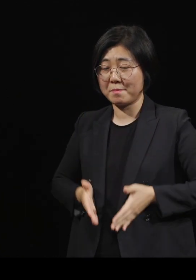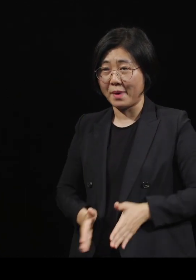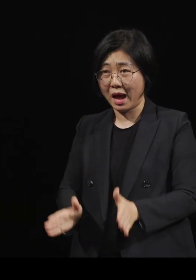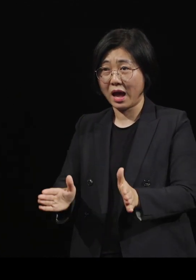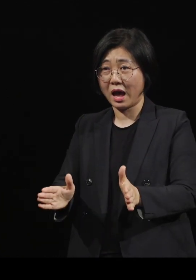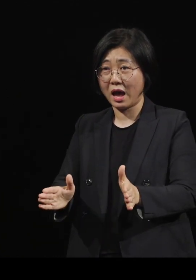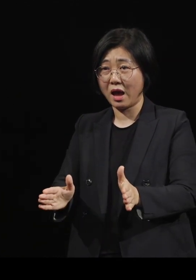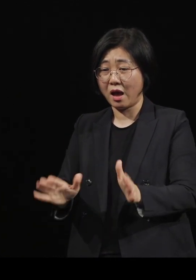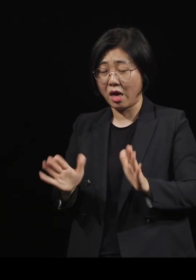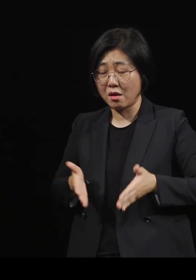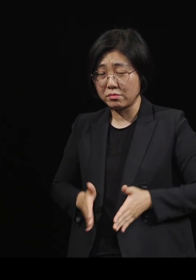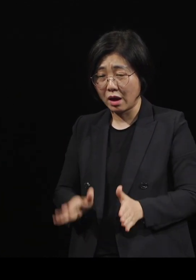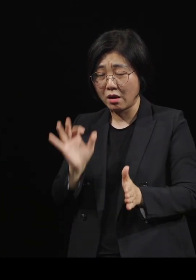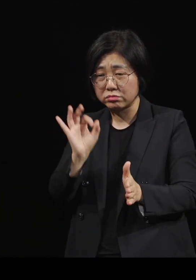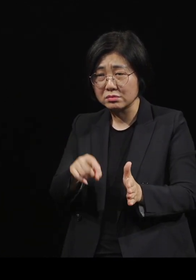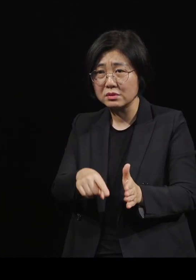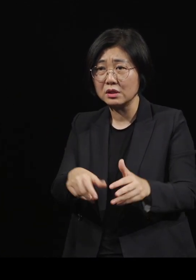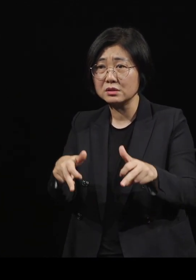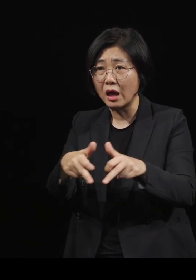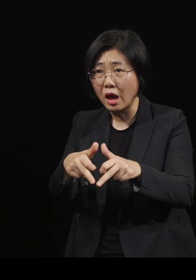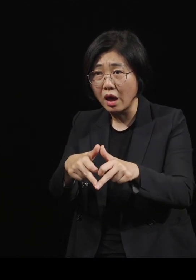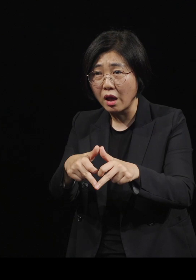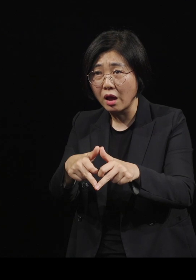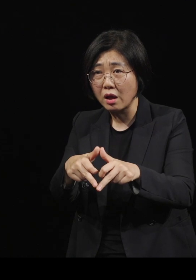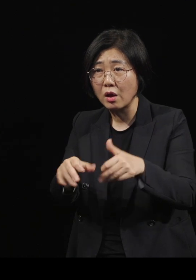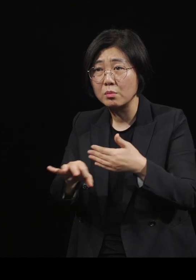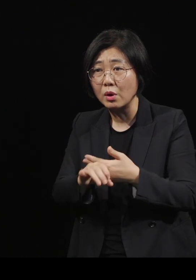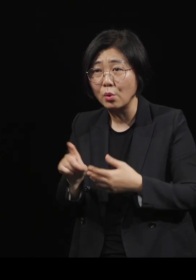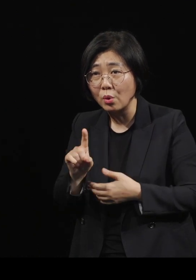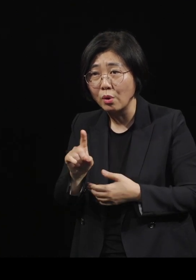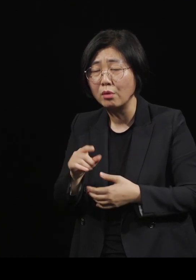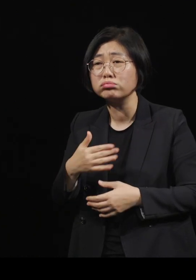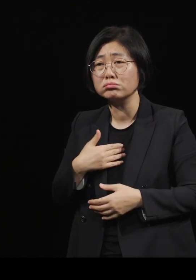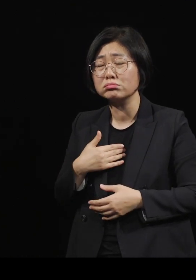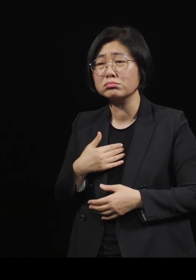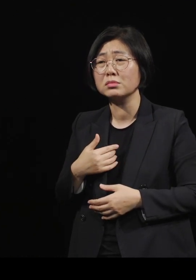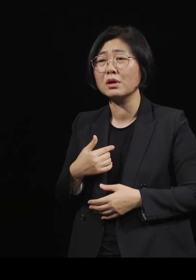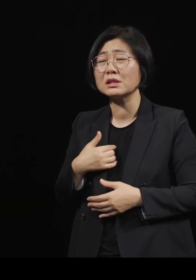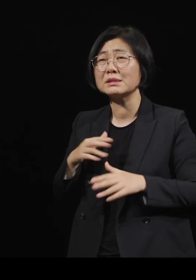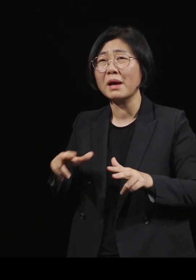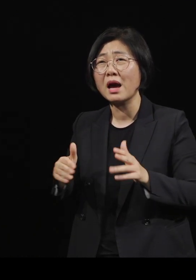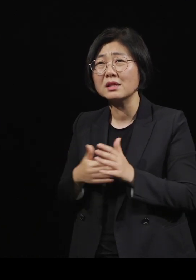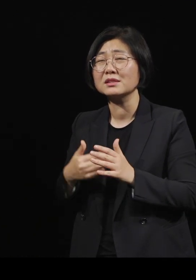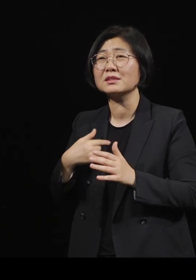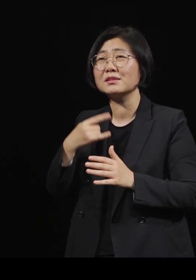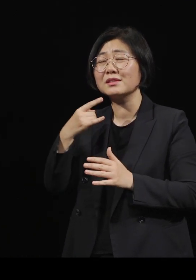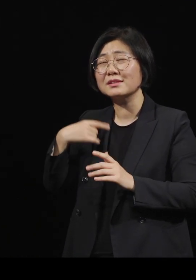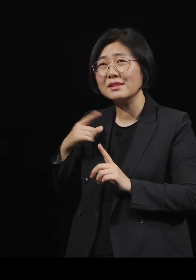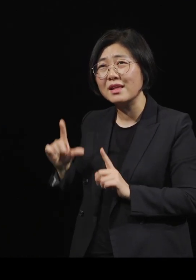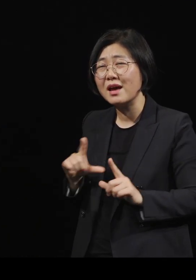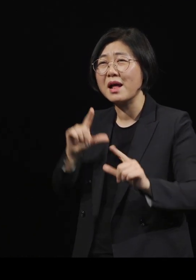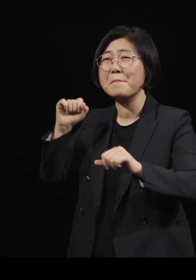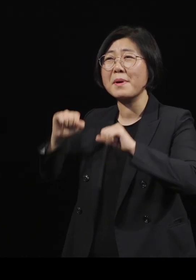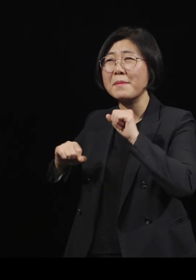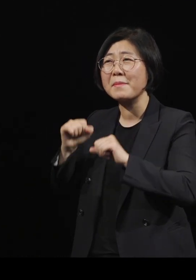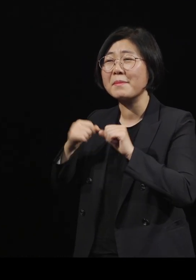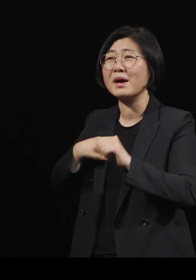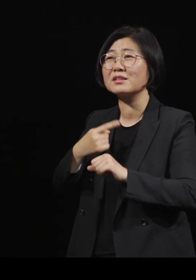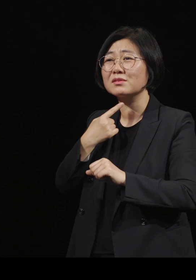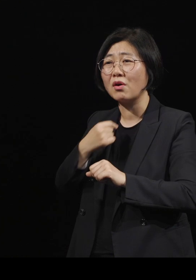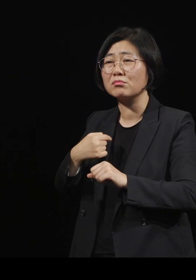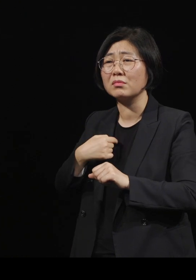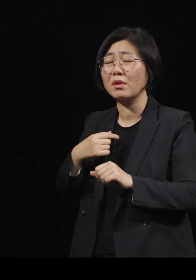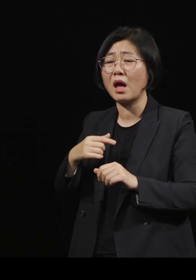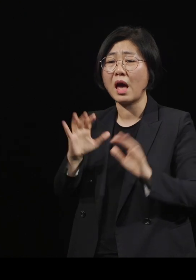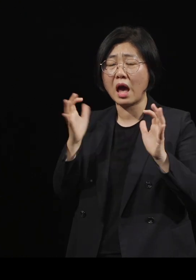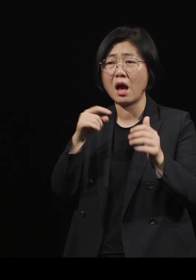아이를 낳았는데 장애인이다. 그럼 제 아이한테 제가 살아왔던 삶의